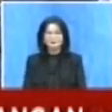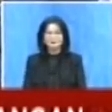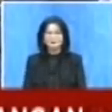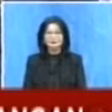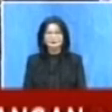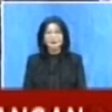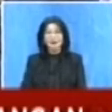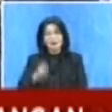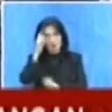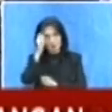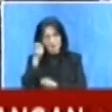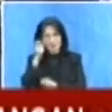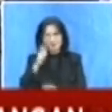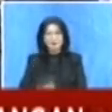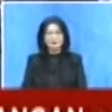yang saya hormati